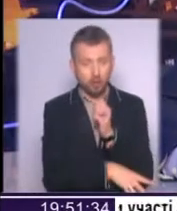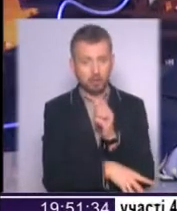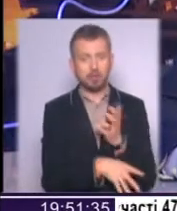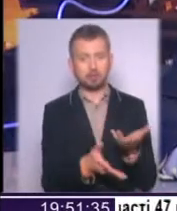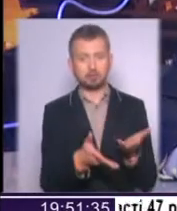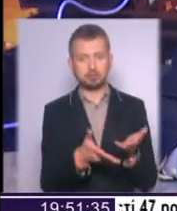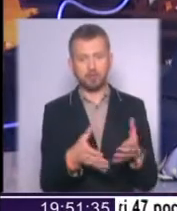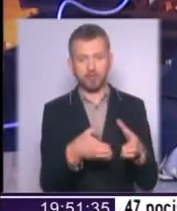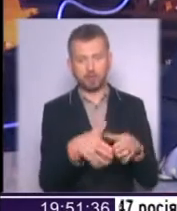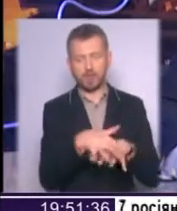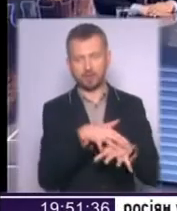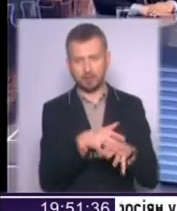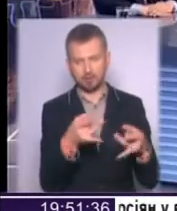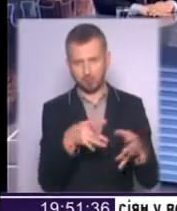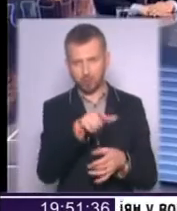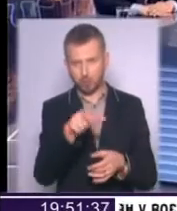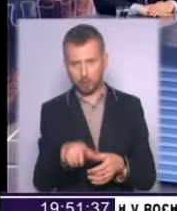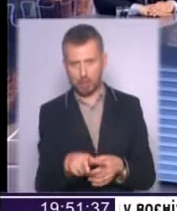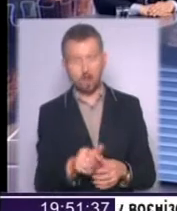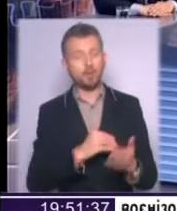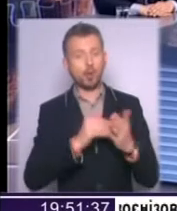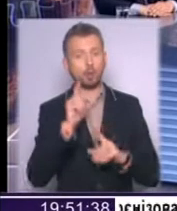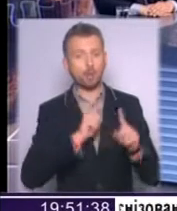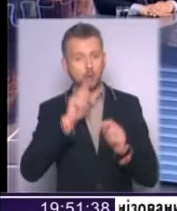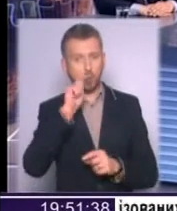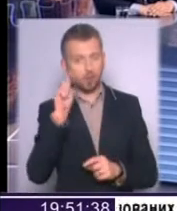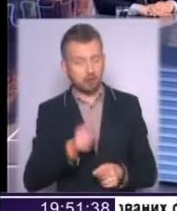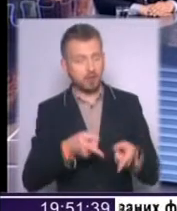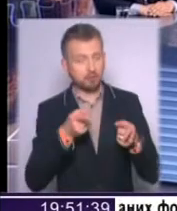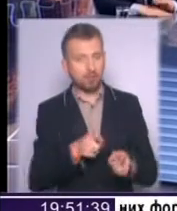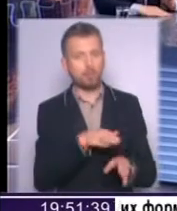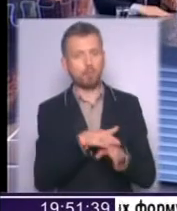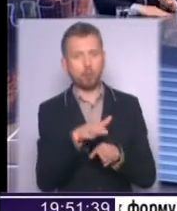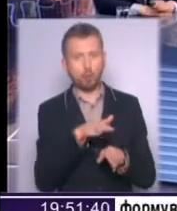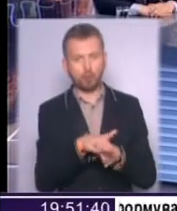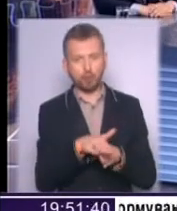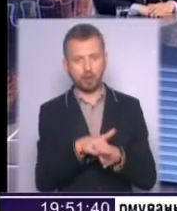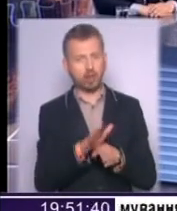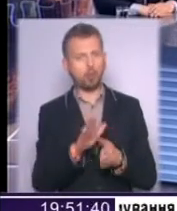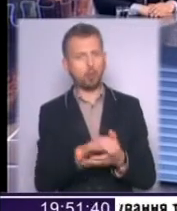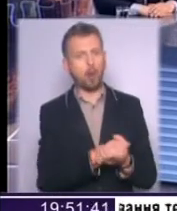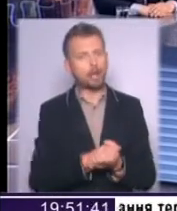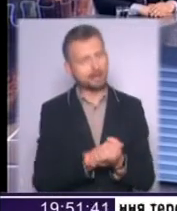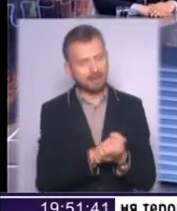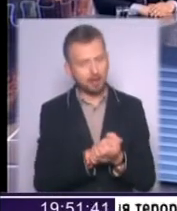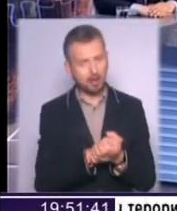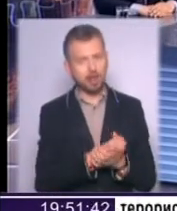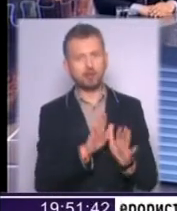людьми. Справді, Верховна Рада України виконує, точніше, коаліція, лише